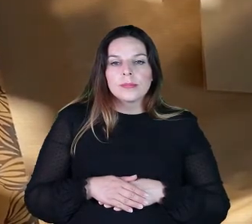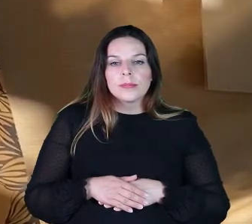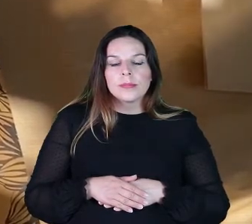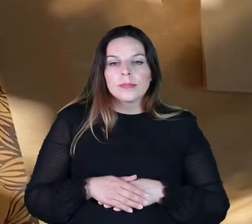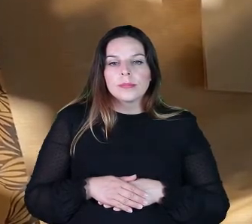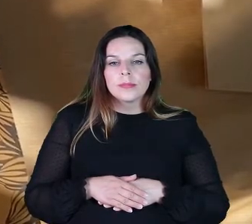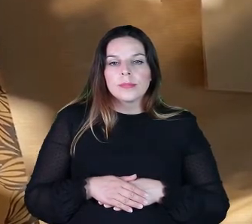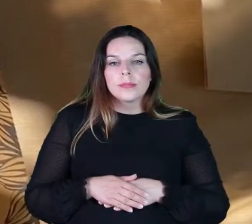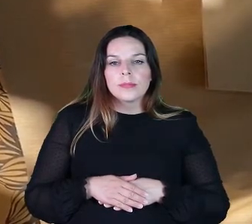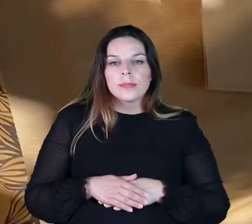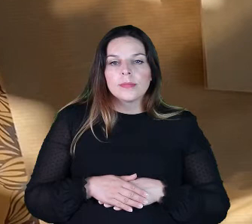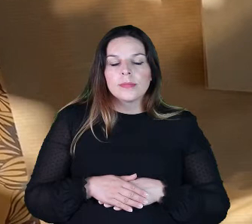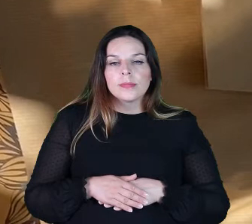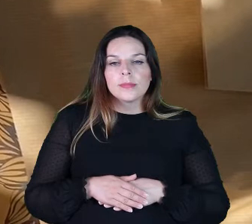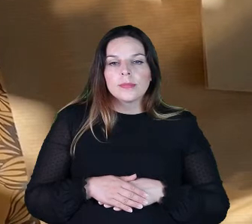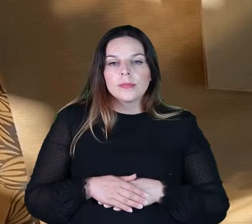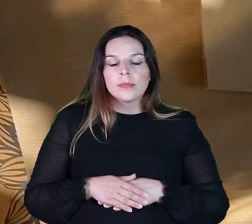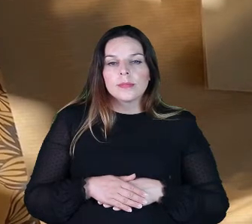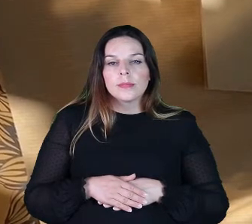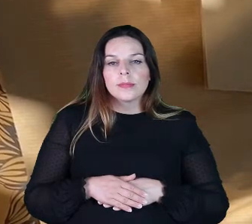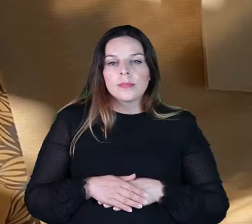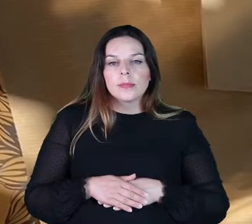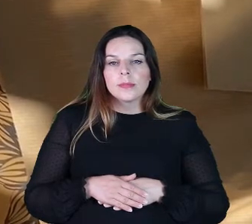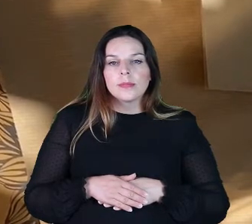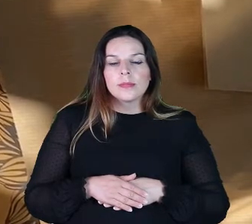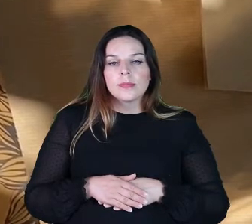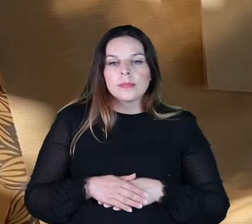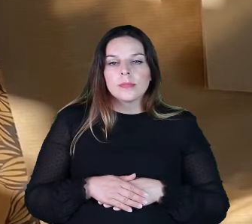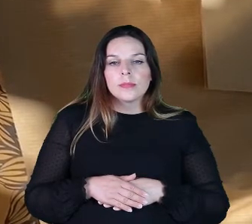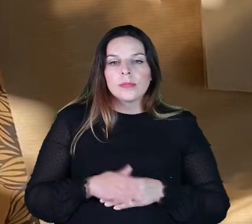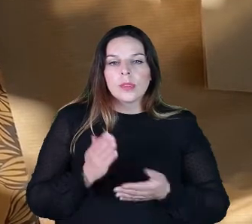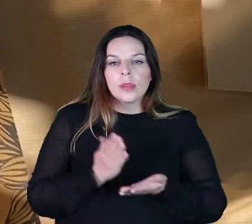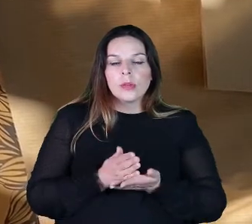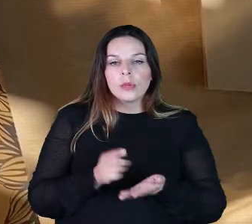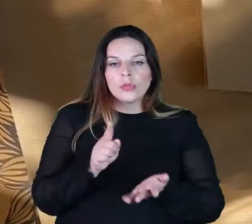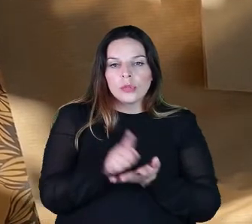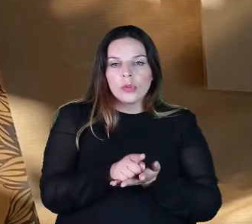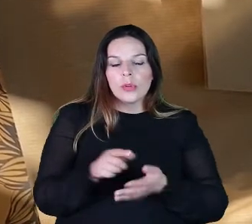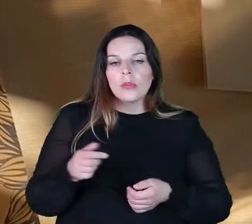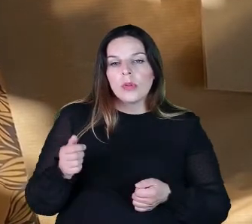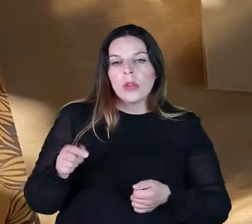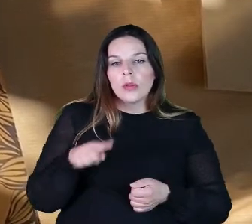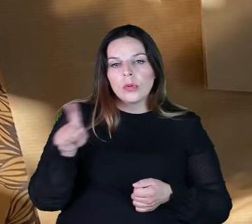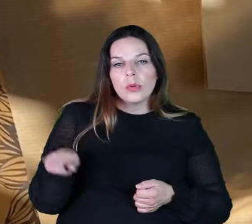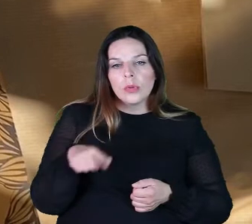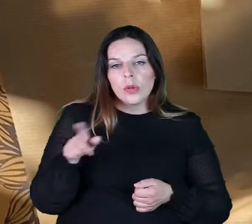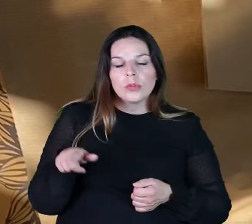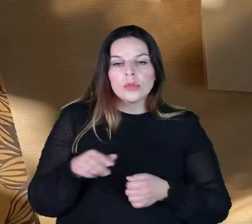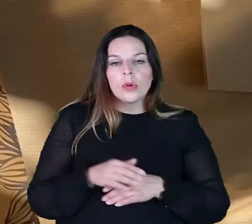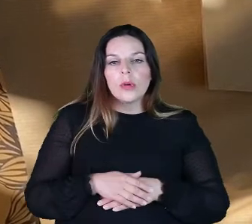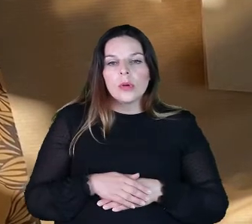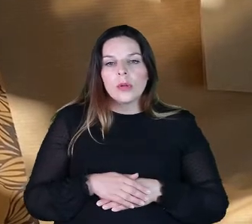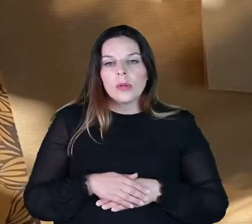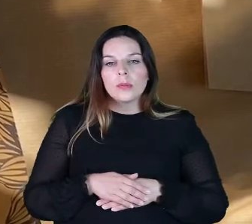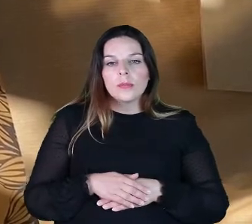części, wyciąć. I już mamy kółeczko. Ono mi chyba troszeczkę za duże wyszło,